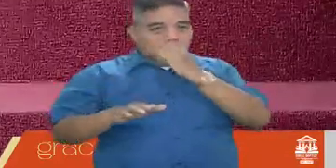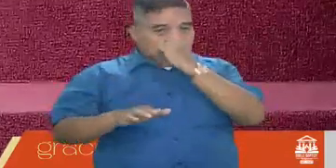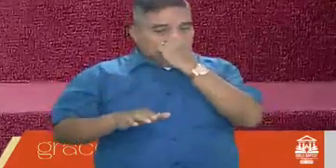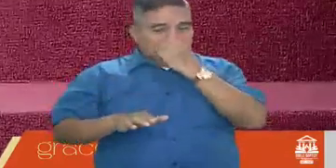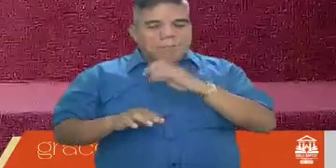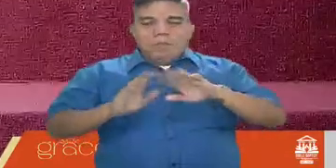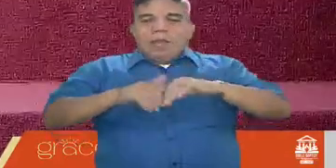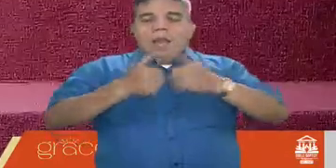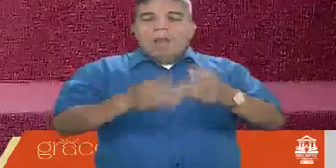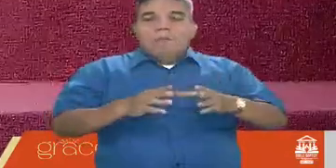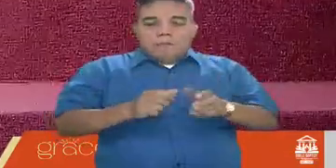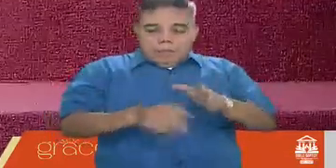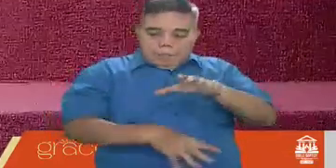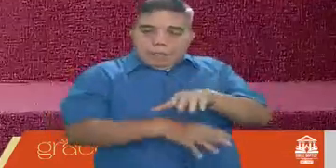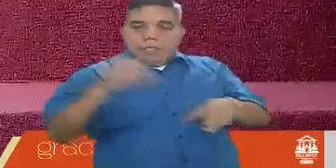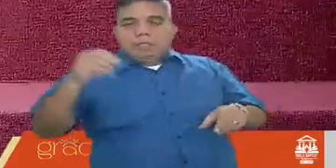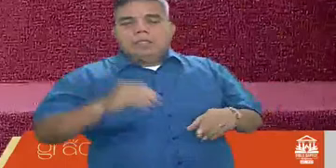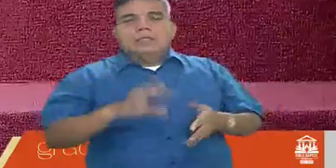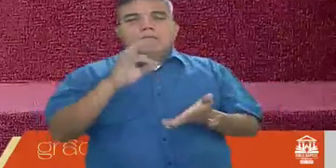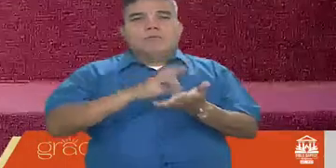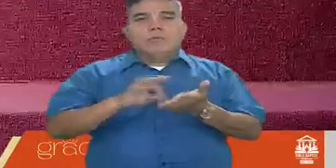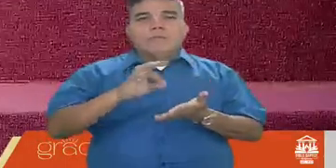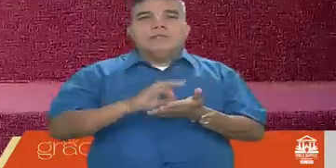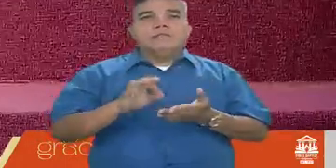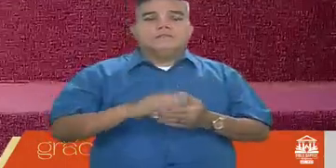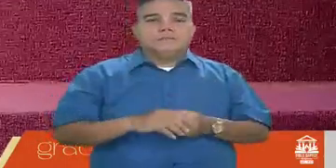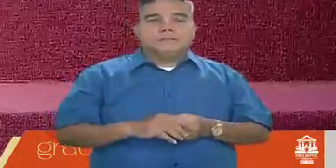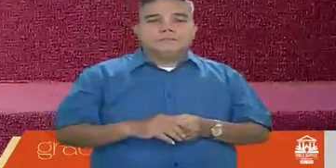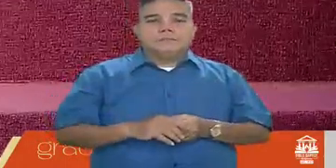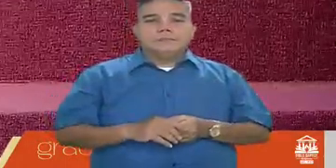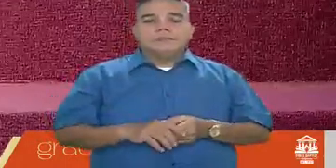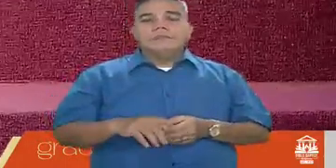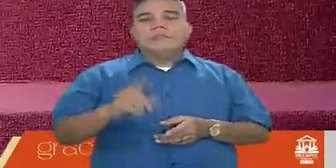Tuakon ka. Unsao pagpaluag ana? Forgiveness. Ang makapaluag ni ana.